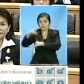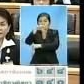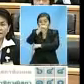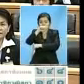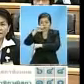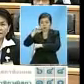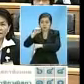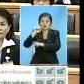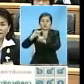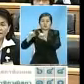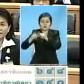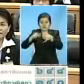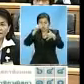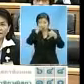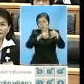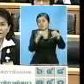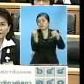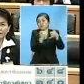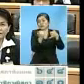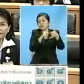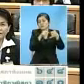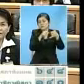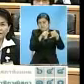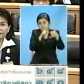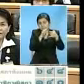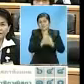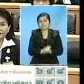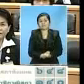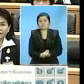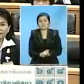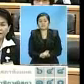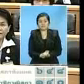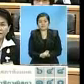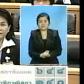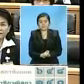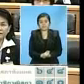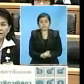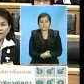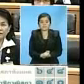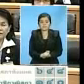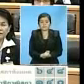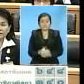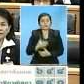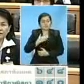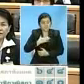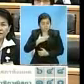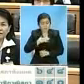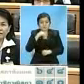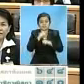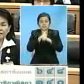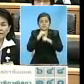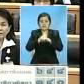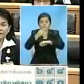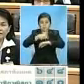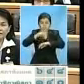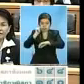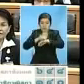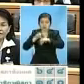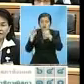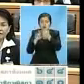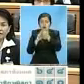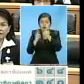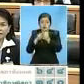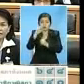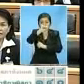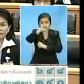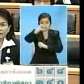หรือนักการเมืองนั้นเป็นคนเลวเสียทั้งสิ้นท่านประธานที่เคารพครับผมได้ทำหน้าที่เป็นรองประธานสภาผู้แทนราษฎร